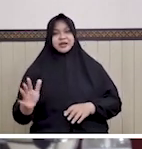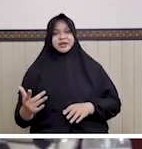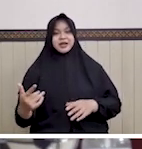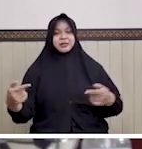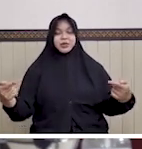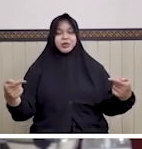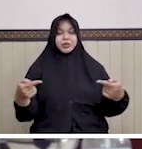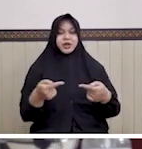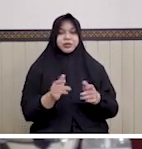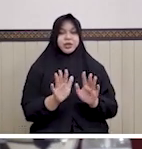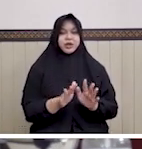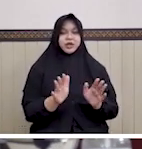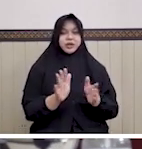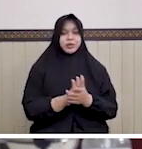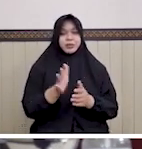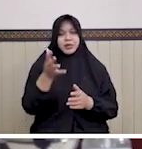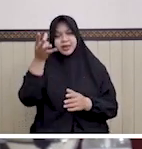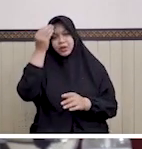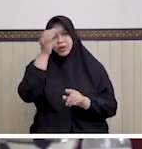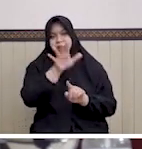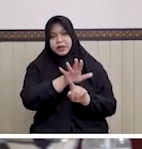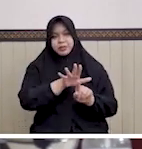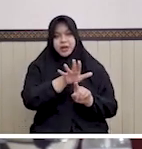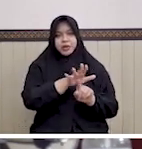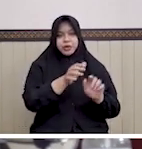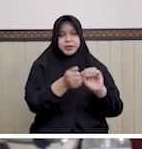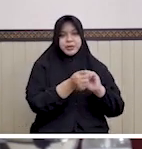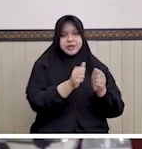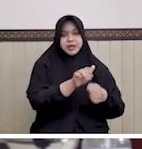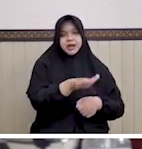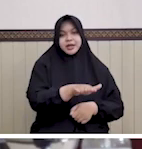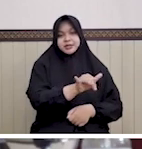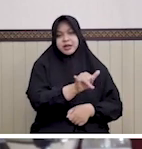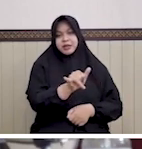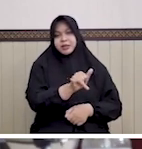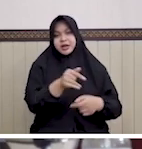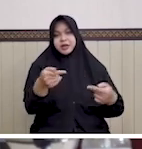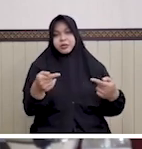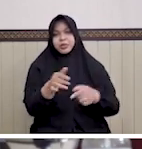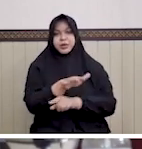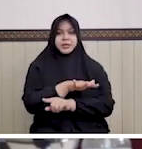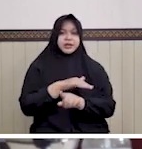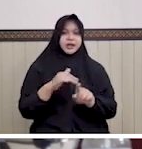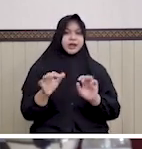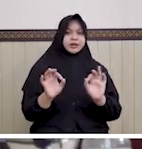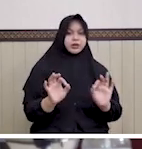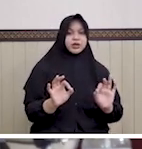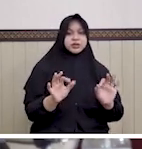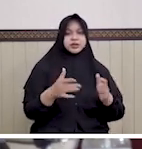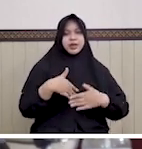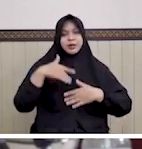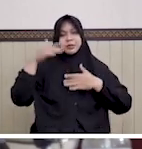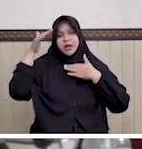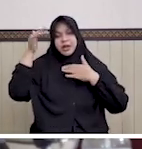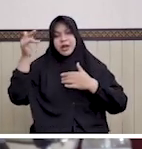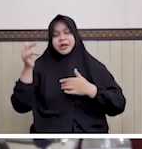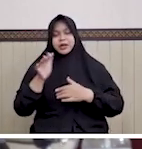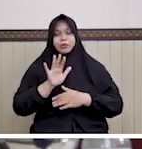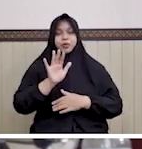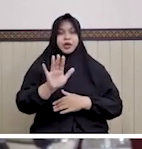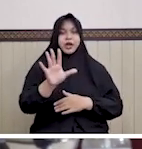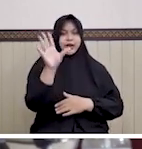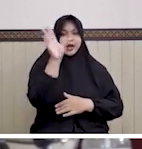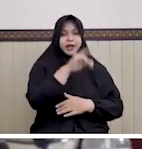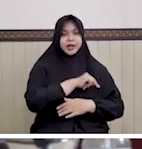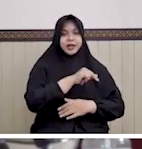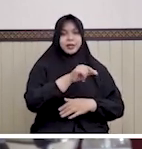penghubungan trade untuk mengetahui latar belakang kalau di perkara anak sama dengan Bimbingan Masyarakat and jadi saya berharap juga di kemudian